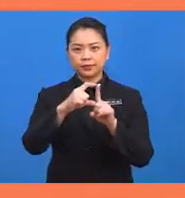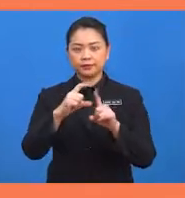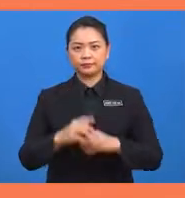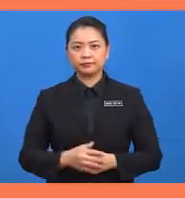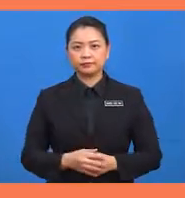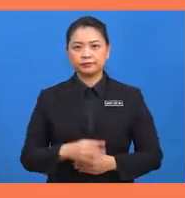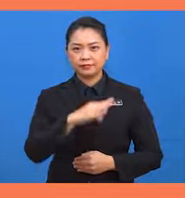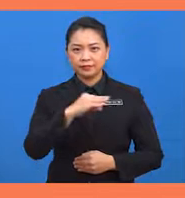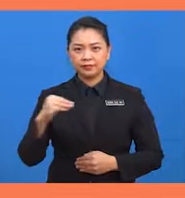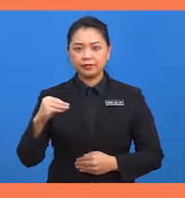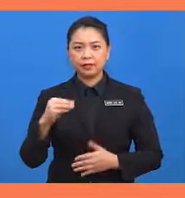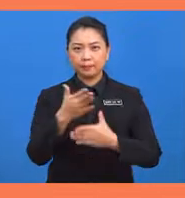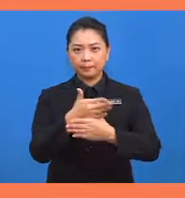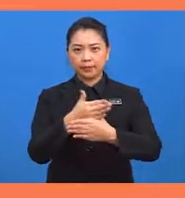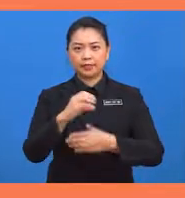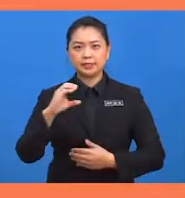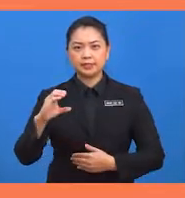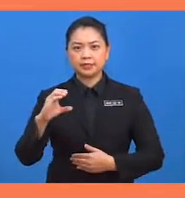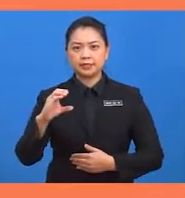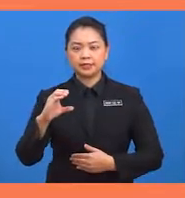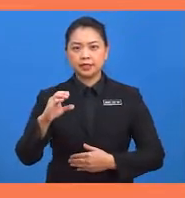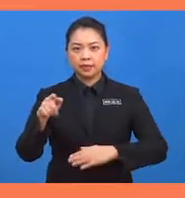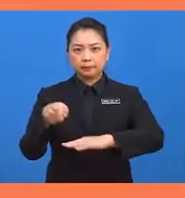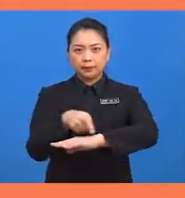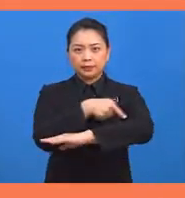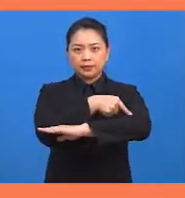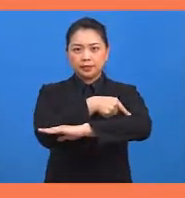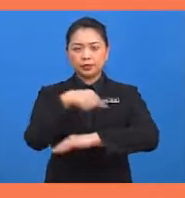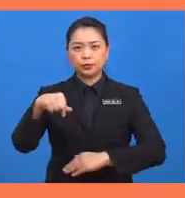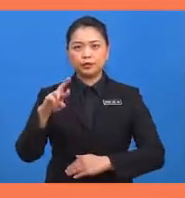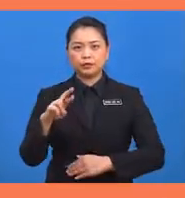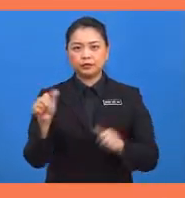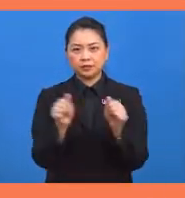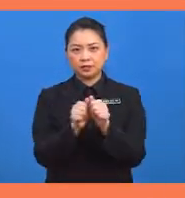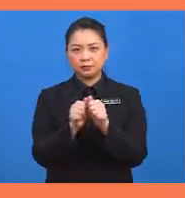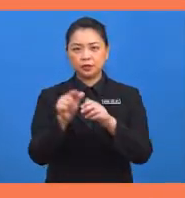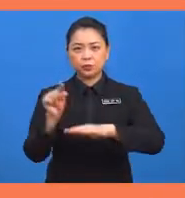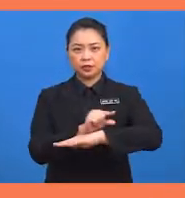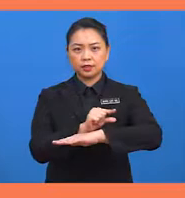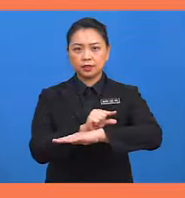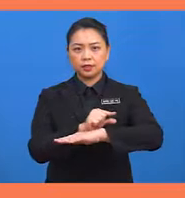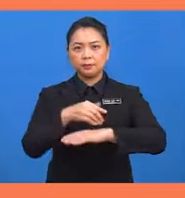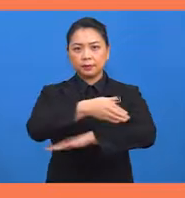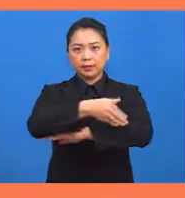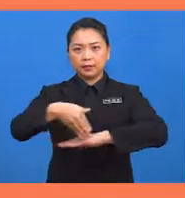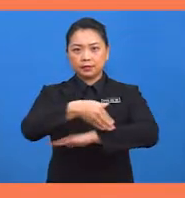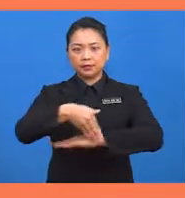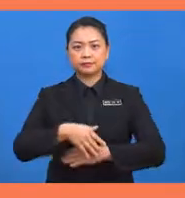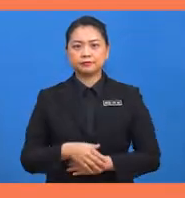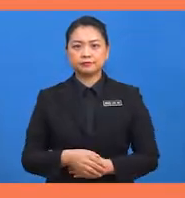Dan bahagian C, panjang QR dengan menggunakan pembaris.